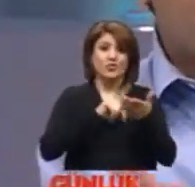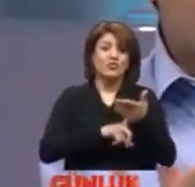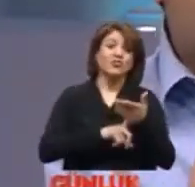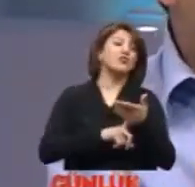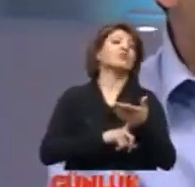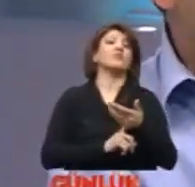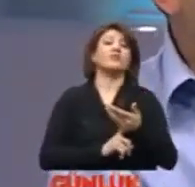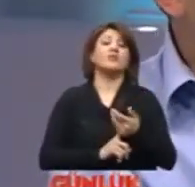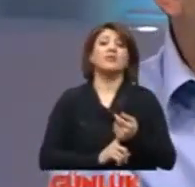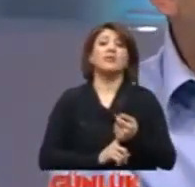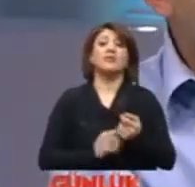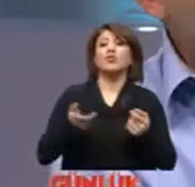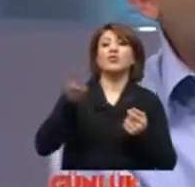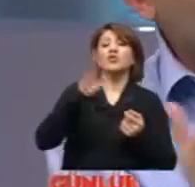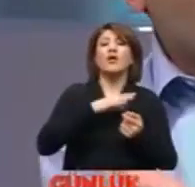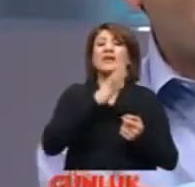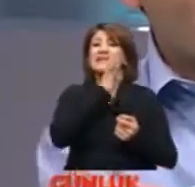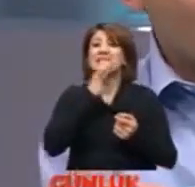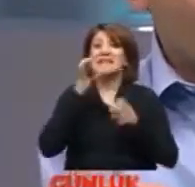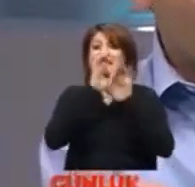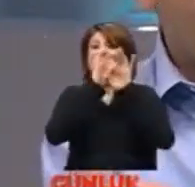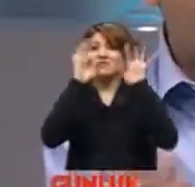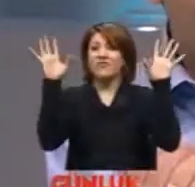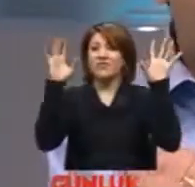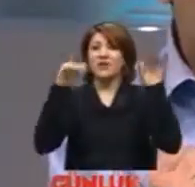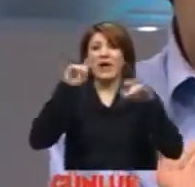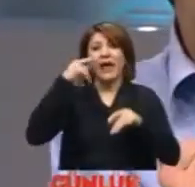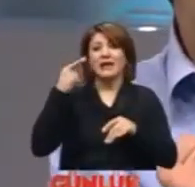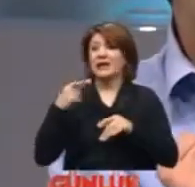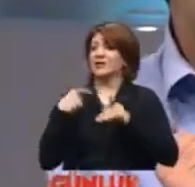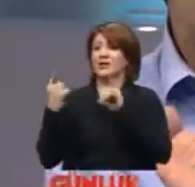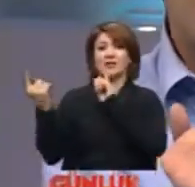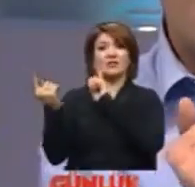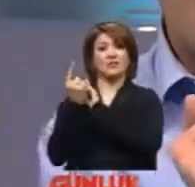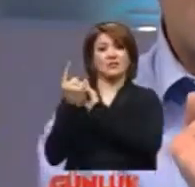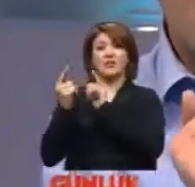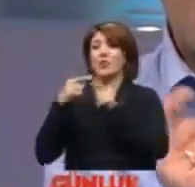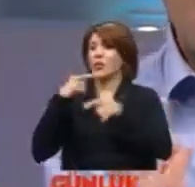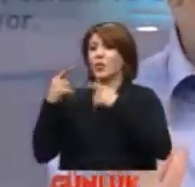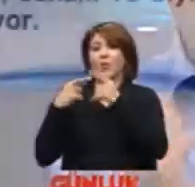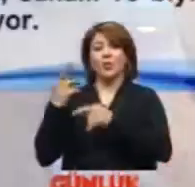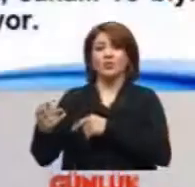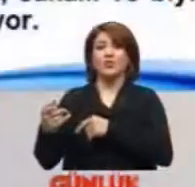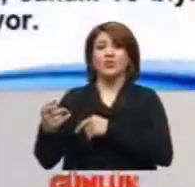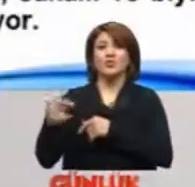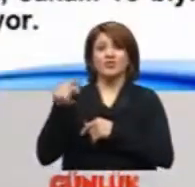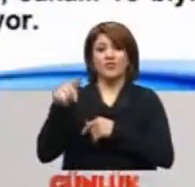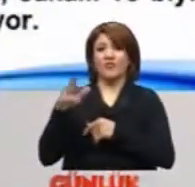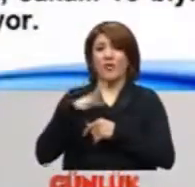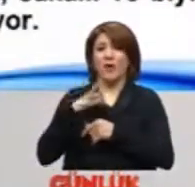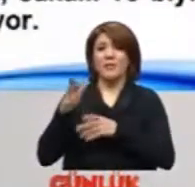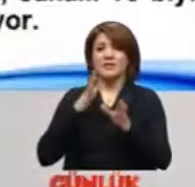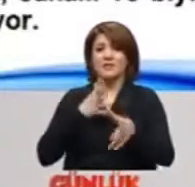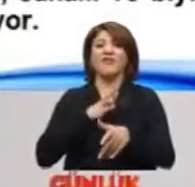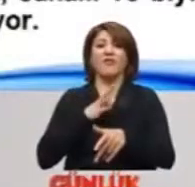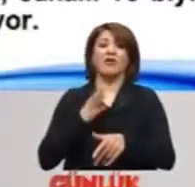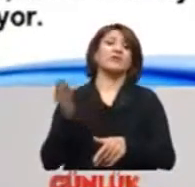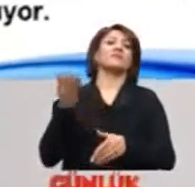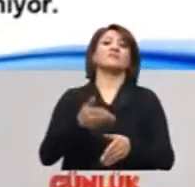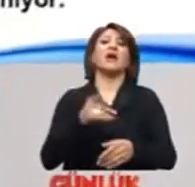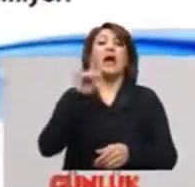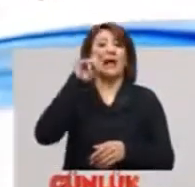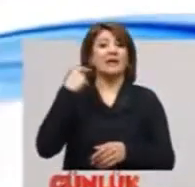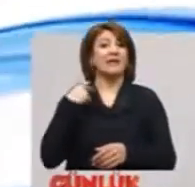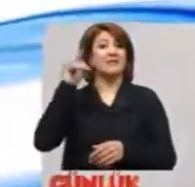Sonra sakalsız bir erkek fotoğrafı gösterip ondan konuşturuyorlar. Hı. Şimdi sonra onu mu görüyoruz? Hadi görelim şimdi onu. O var mı sırada? Var. Evet, var. Evet.